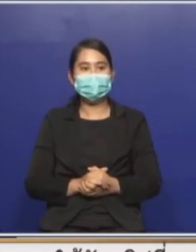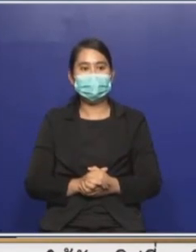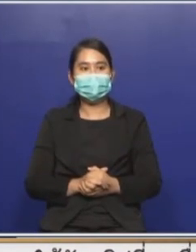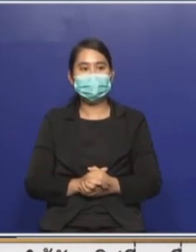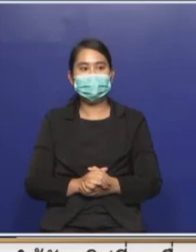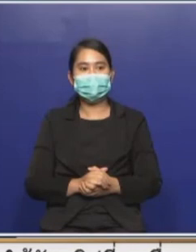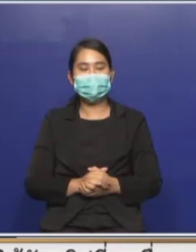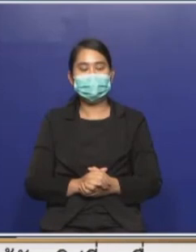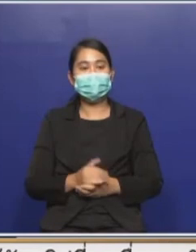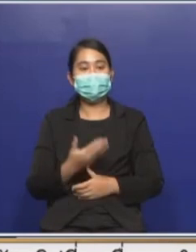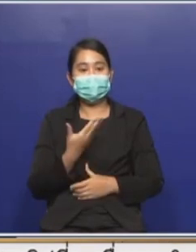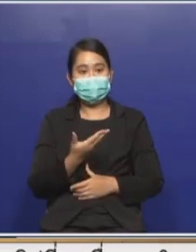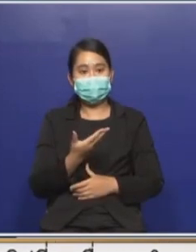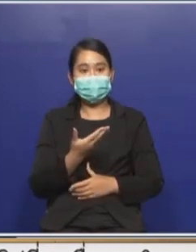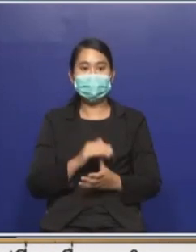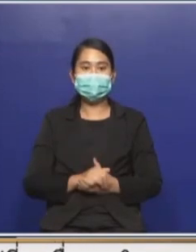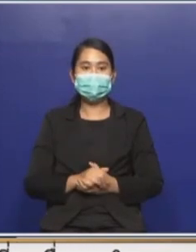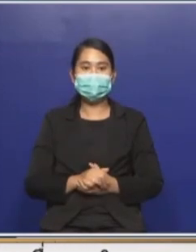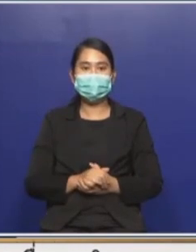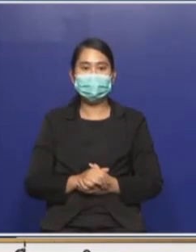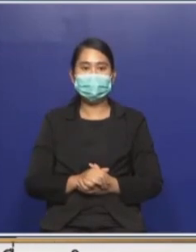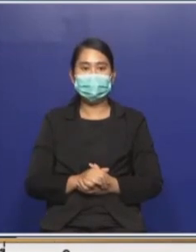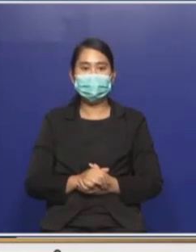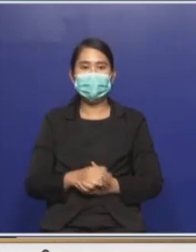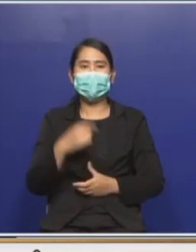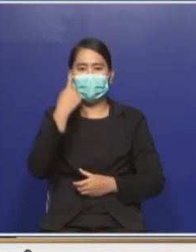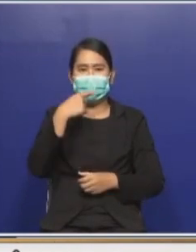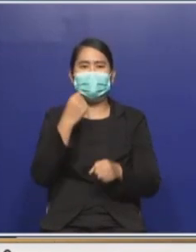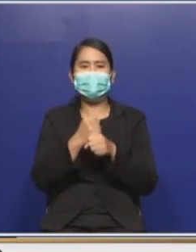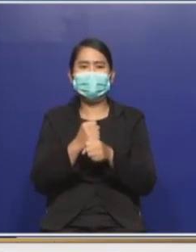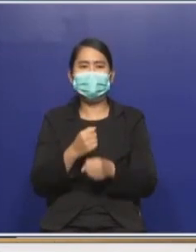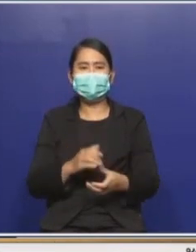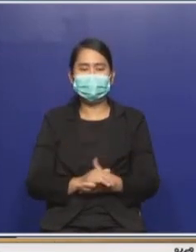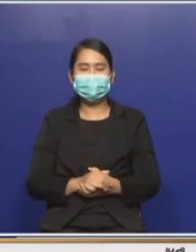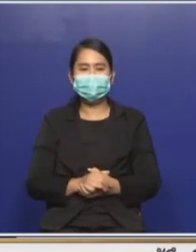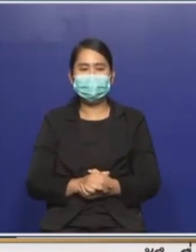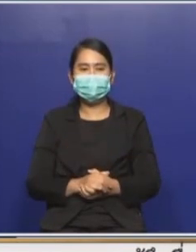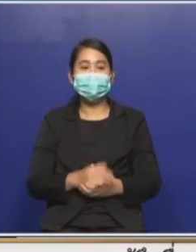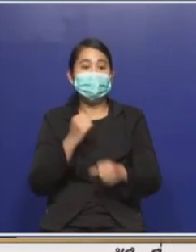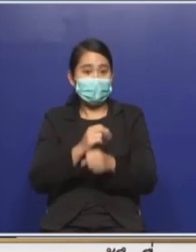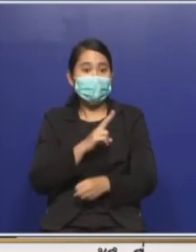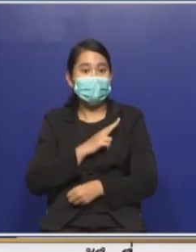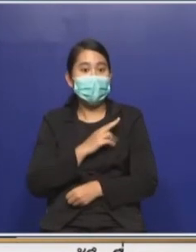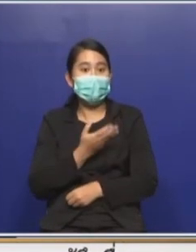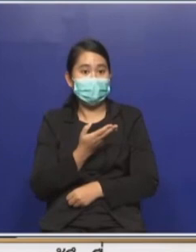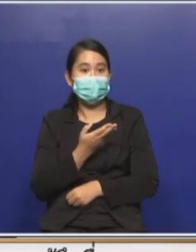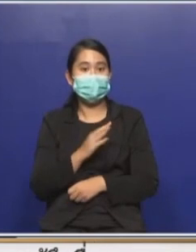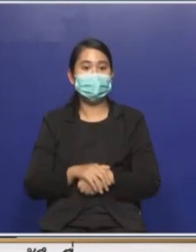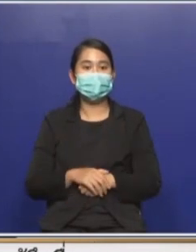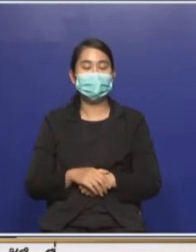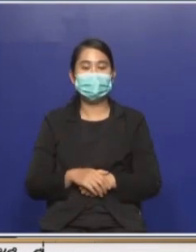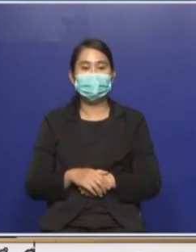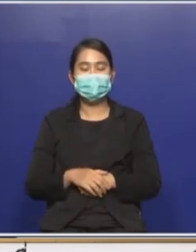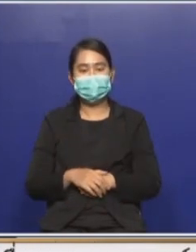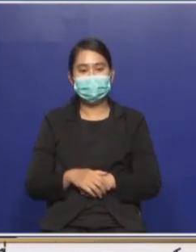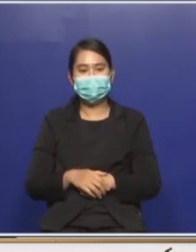นี่ครับที่ท่านเอามาชี้แจงใครทำให้ท่านหรือว่าท่านทำเองเหมือนท่านพูด